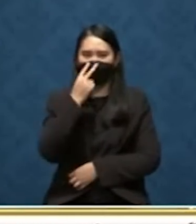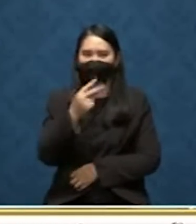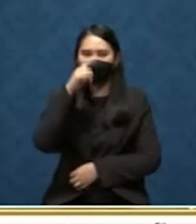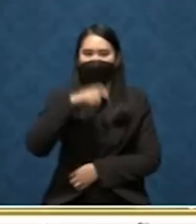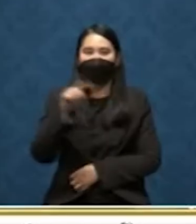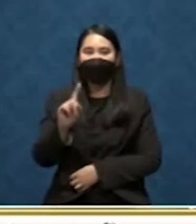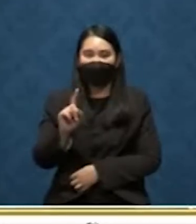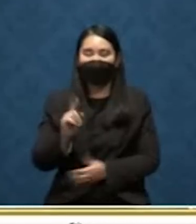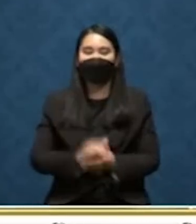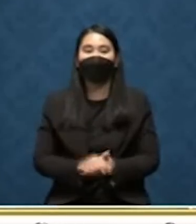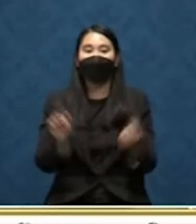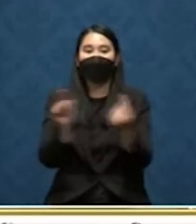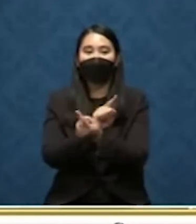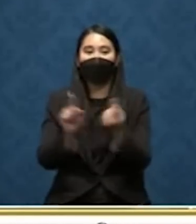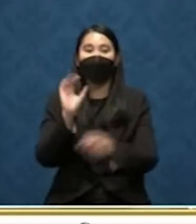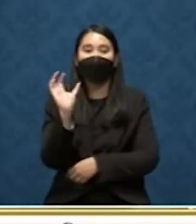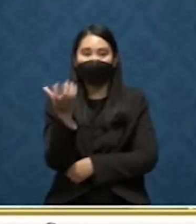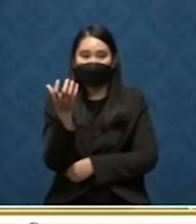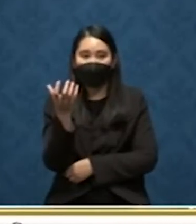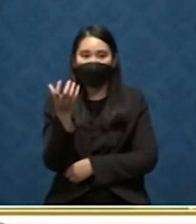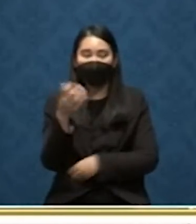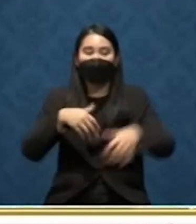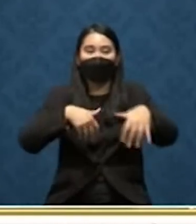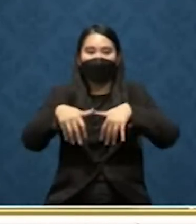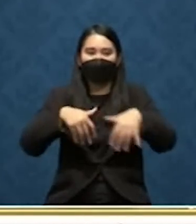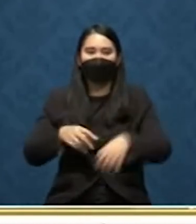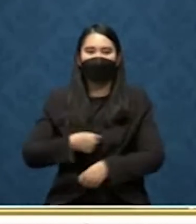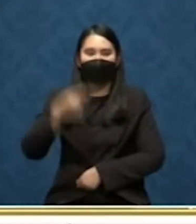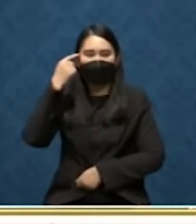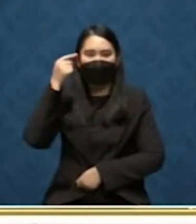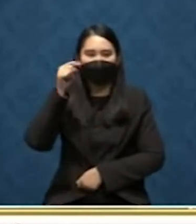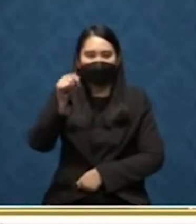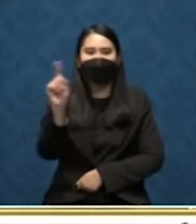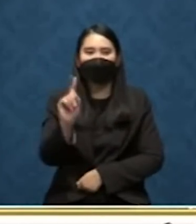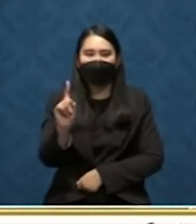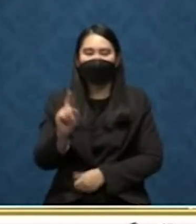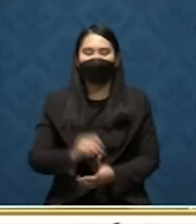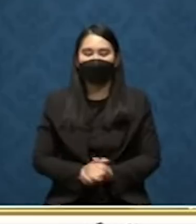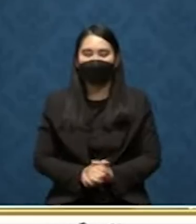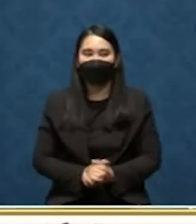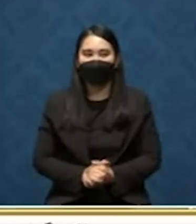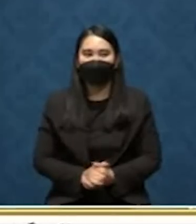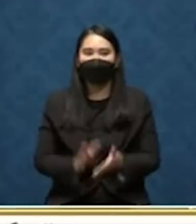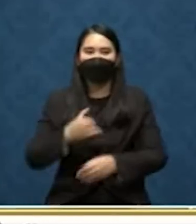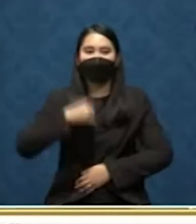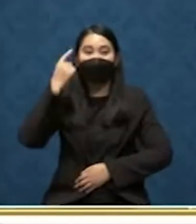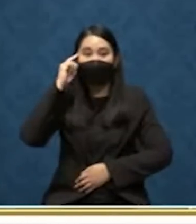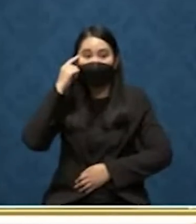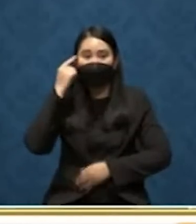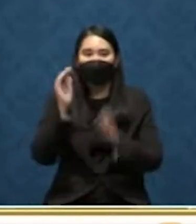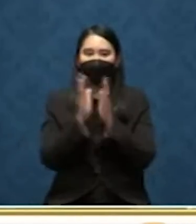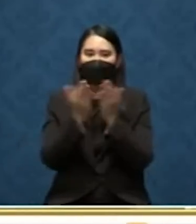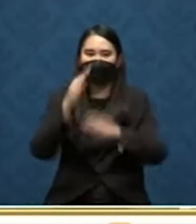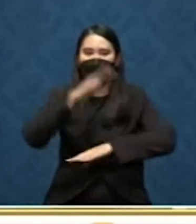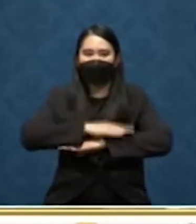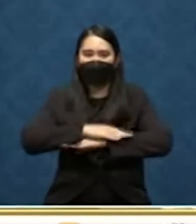ชาวจีนและสังคมโลกจะมองสถาบันของเราอย่างไรแล้วไม่รู้นะครับว่าหนังสือเลมนี้ตีพ